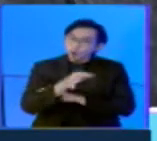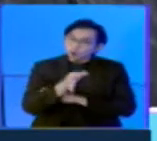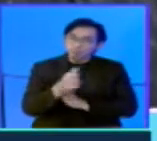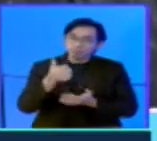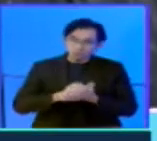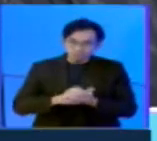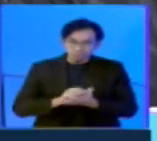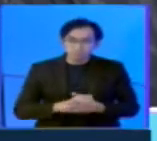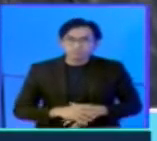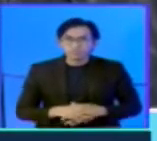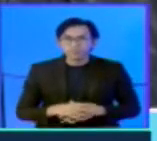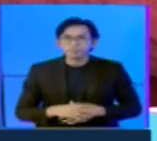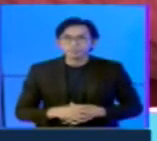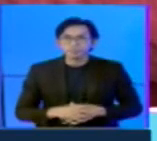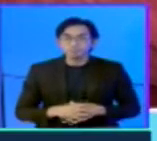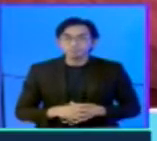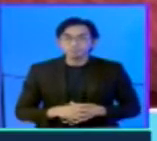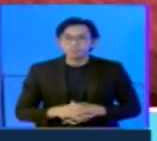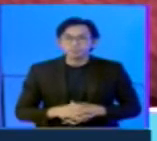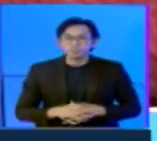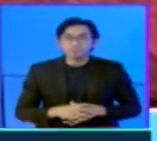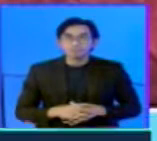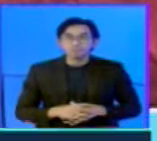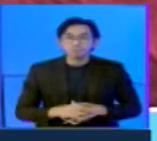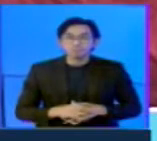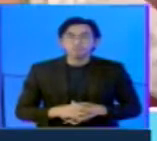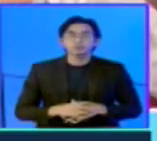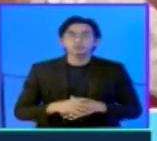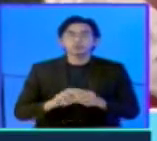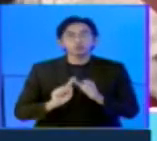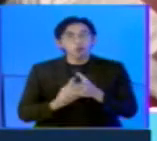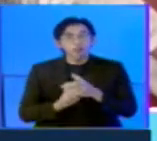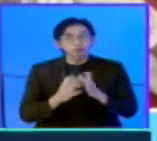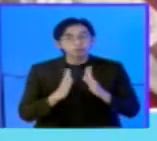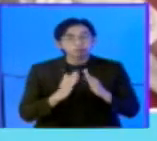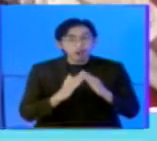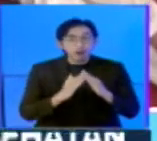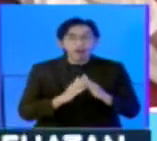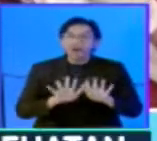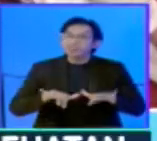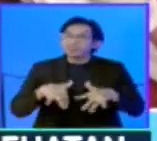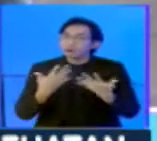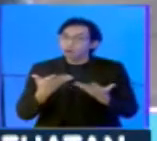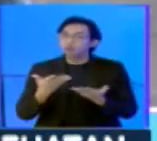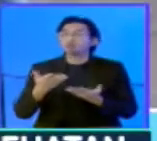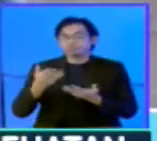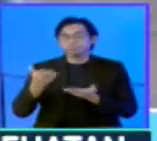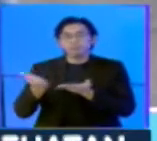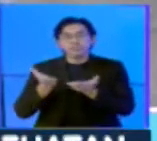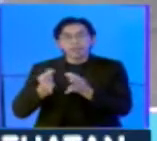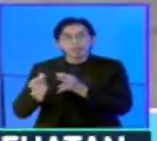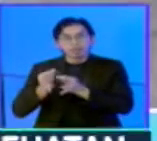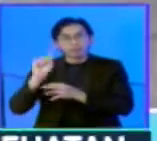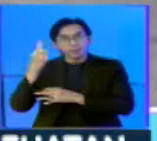Tegal, kemudian mereka boleh isolasi mandiri di rumah atau menggunakan fasilitas pemerintah kota, yaitu di Gor Tegal Selatan yang kita